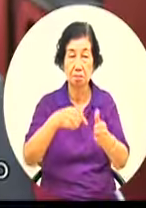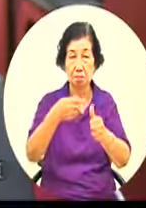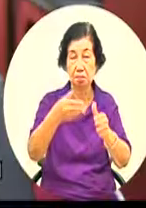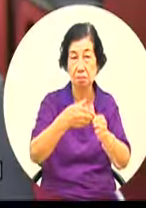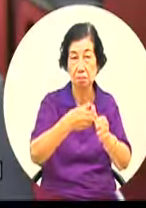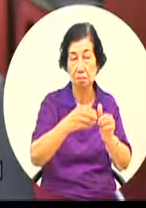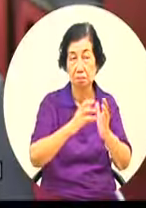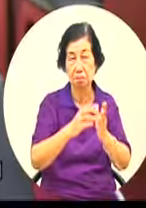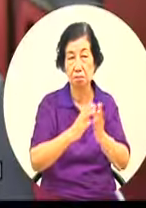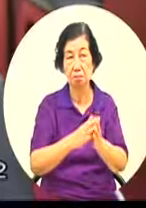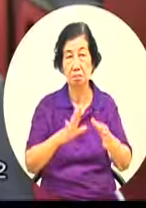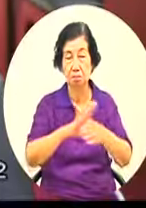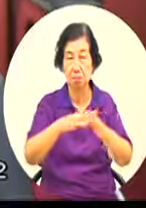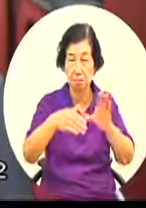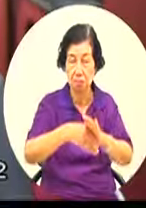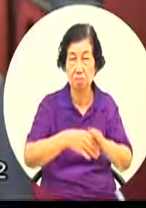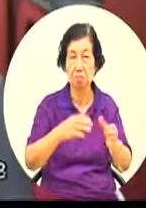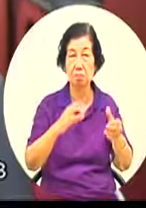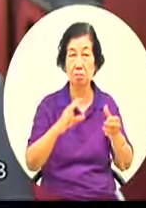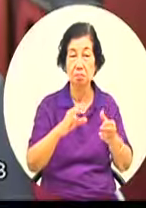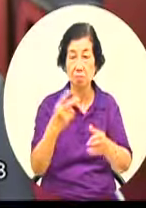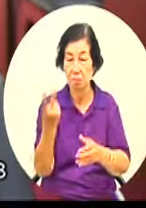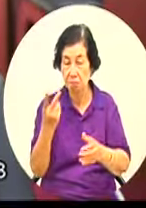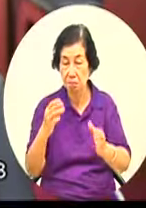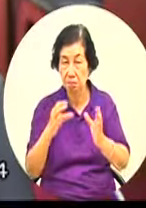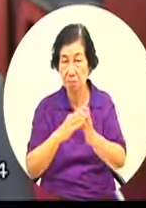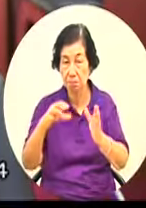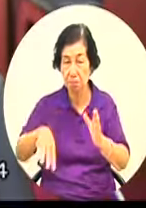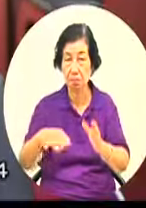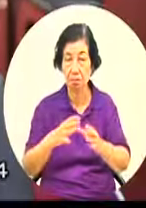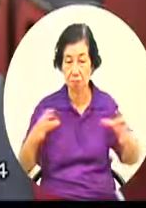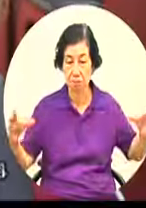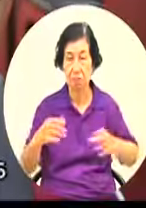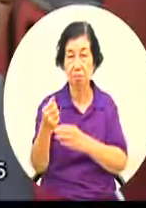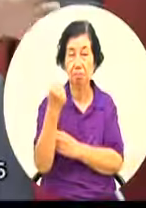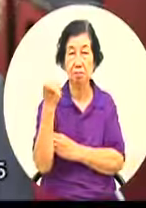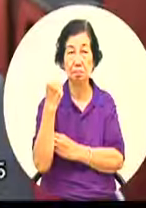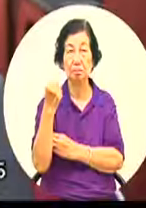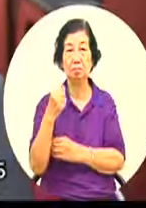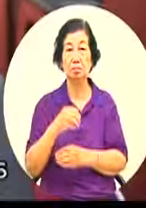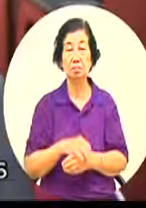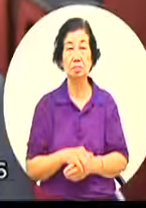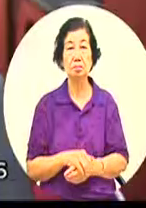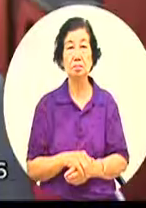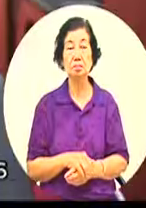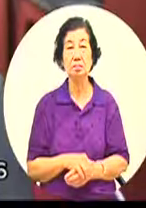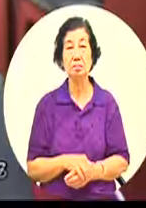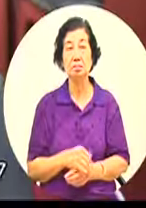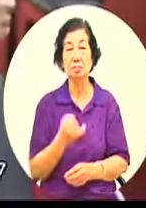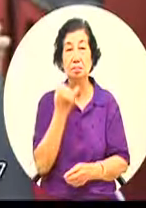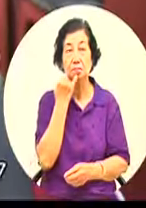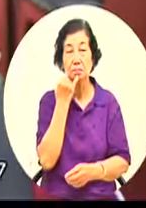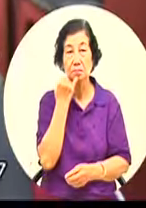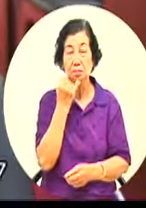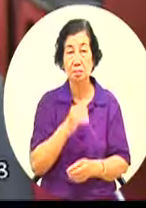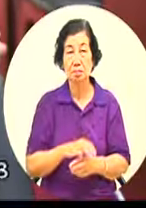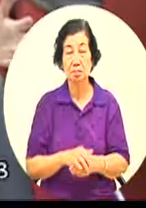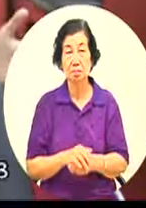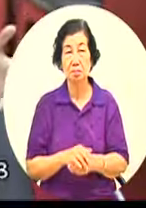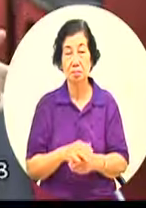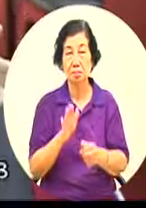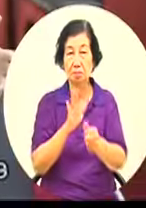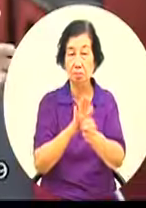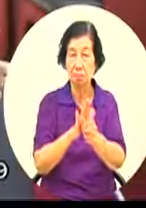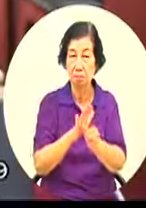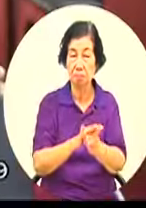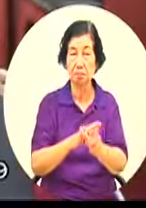局共同来努力，是不是可以将这一笔土地更活化，把它